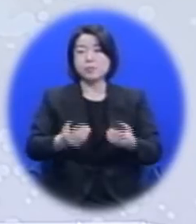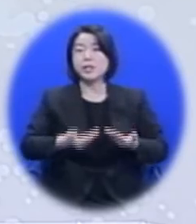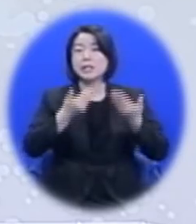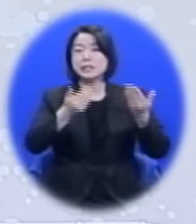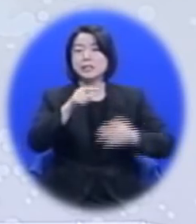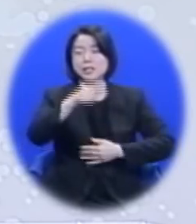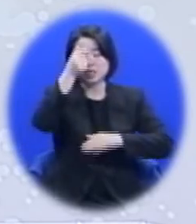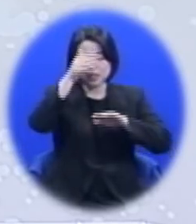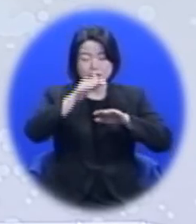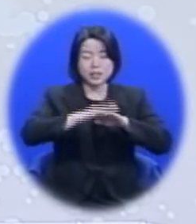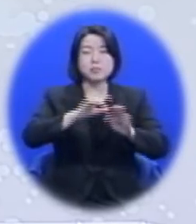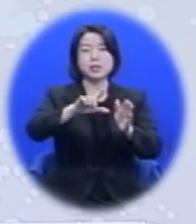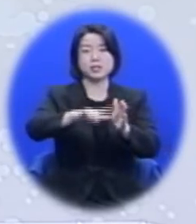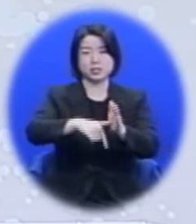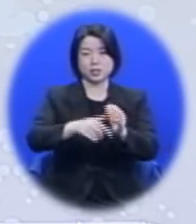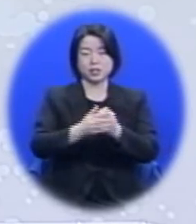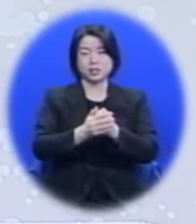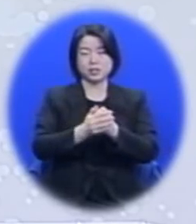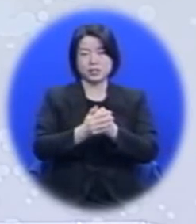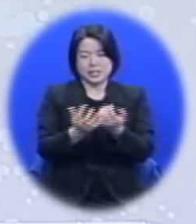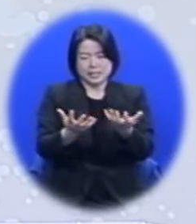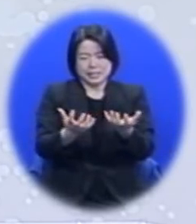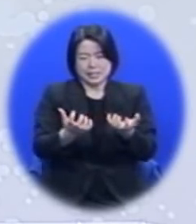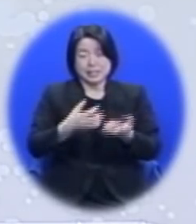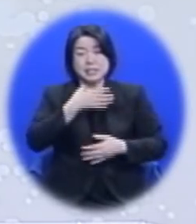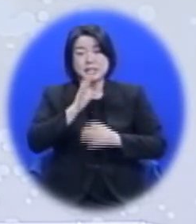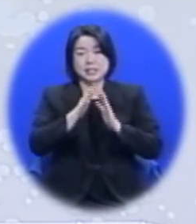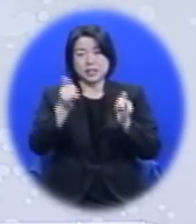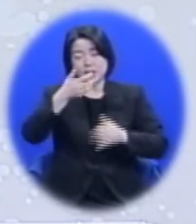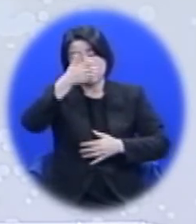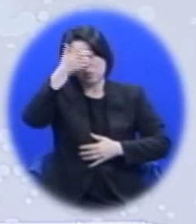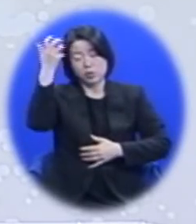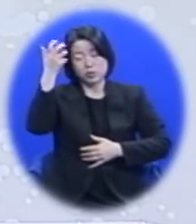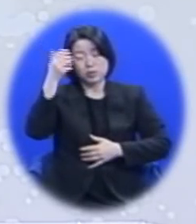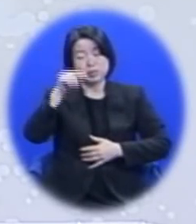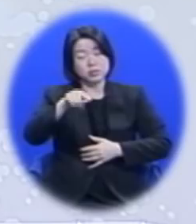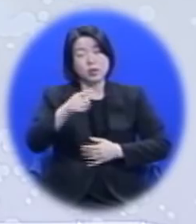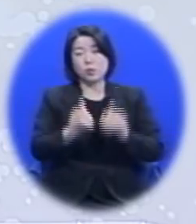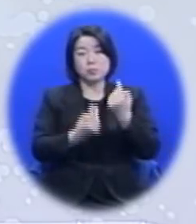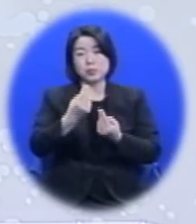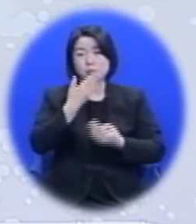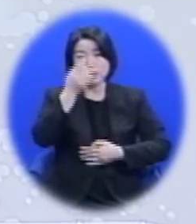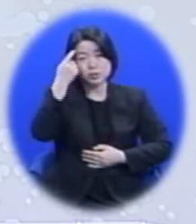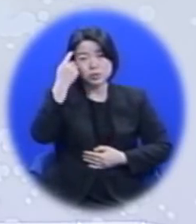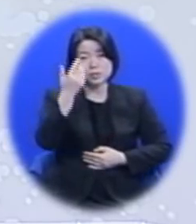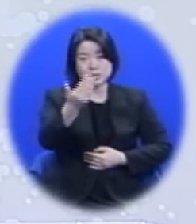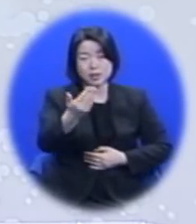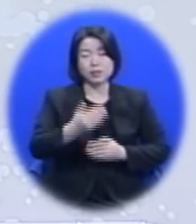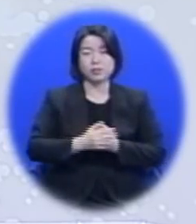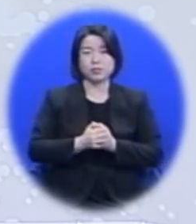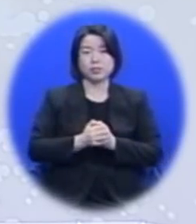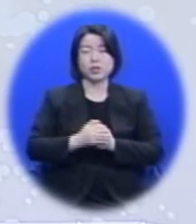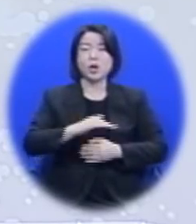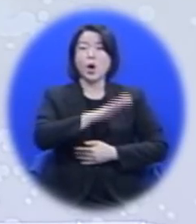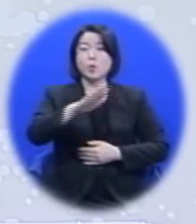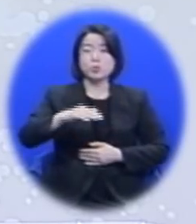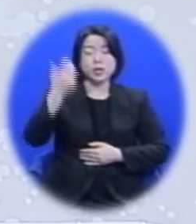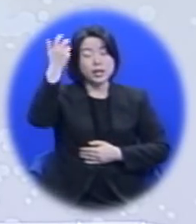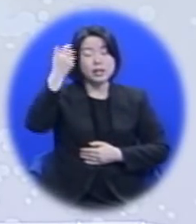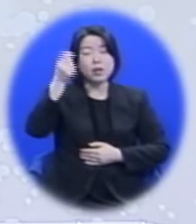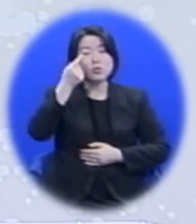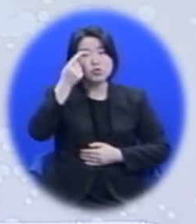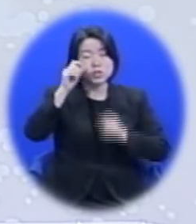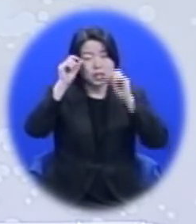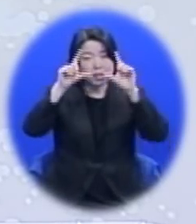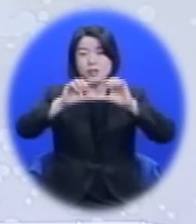시간이 스크루지가 꾸었던 영적인 꿈과 비교할 수 있을까요? 우리의 영안이 열리지